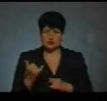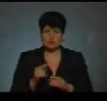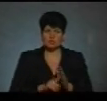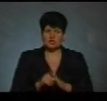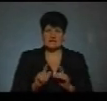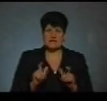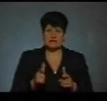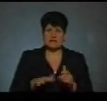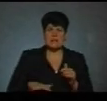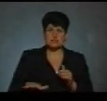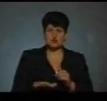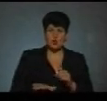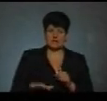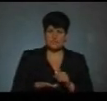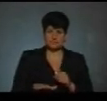карантинна зона.